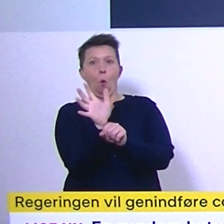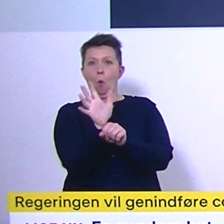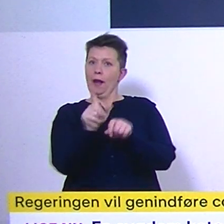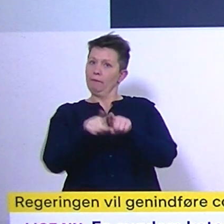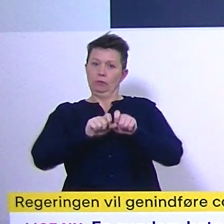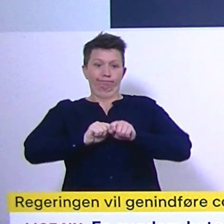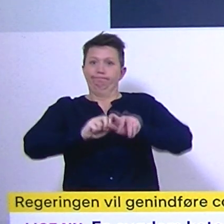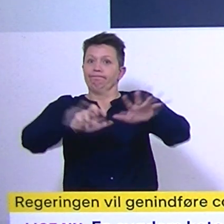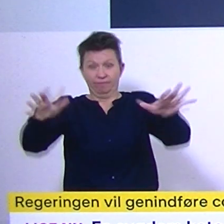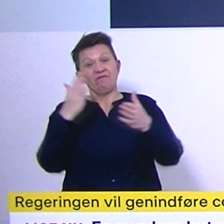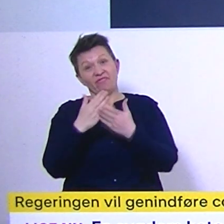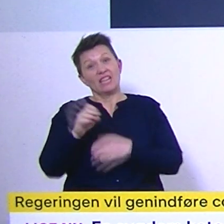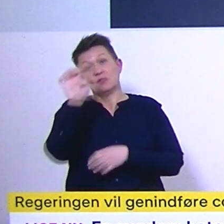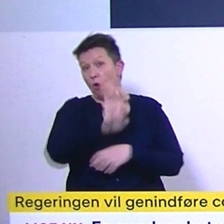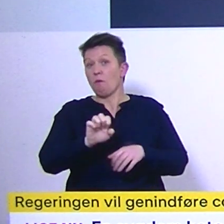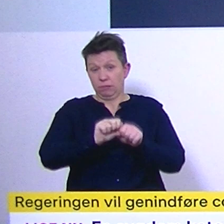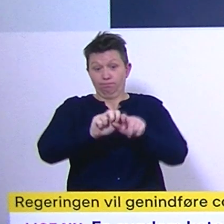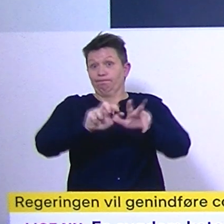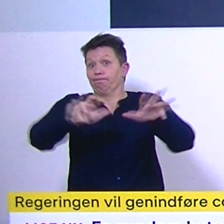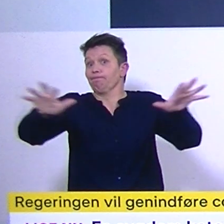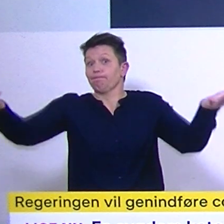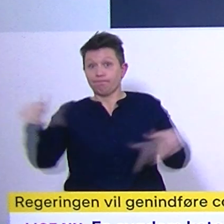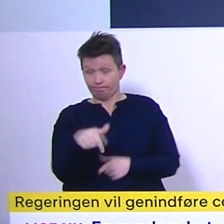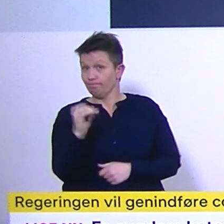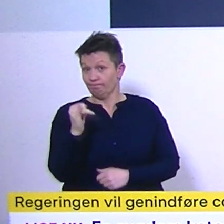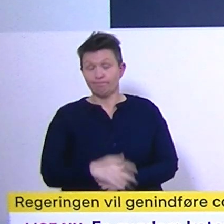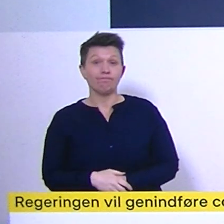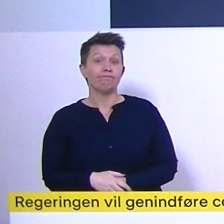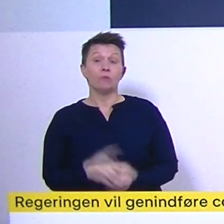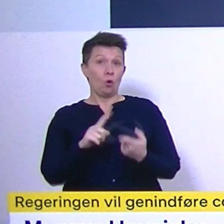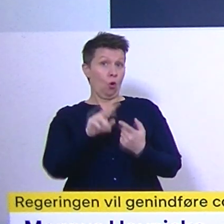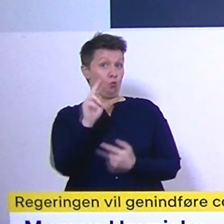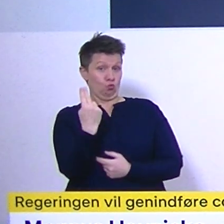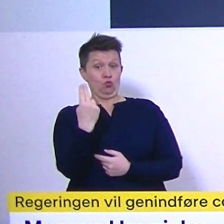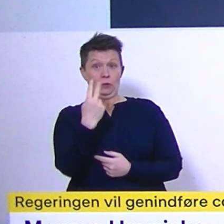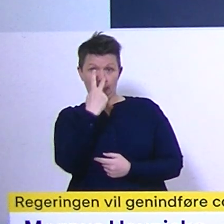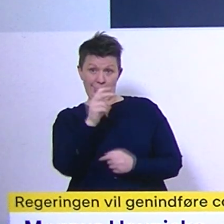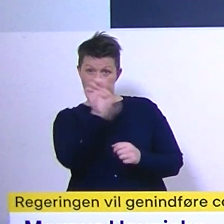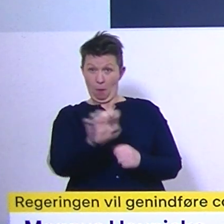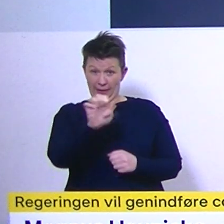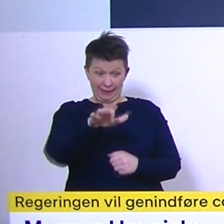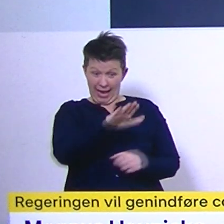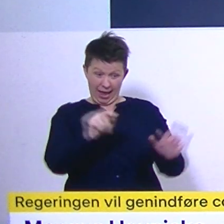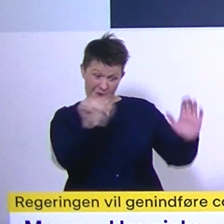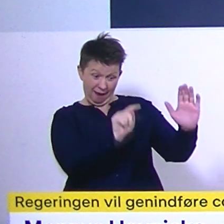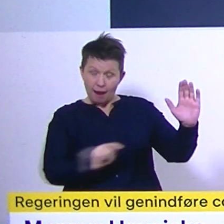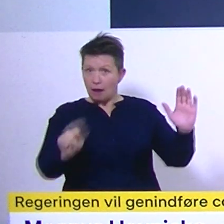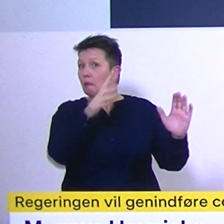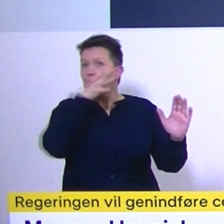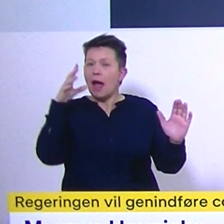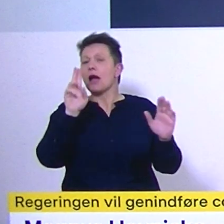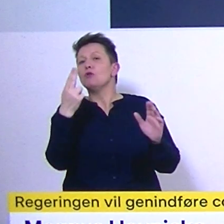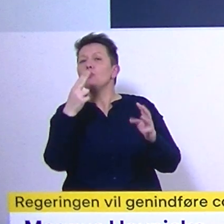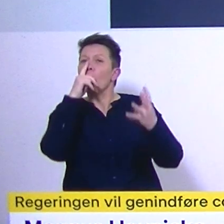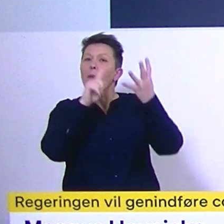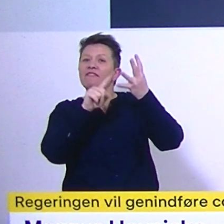at flere europæiske lande er nu midt i deres fjerde coronabølge. I Danmark, der er vi på vej ind i vores